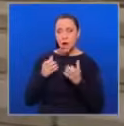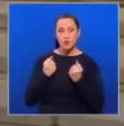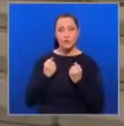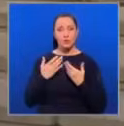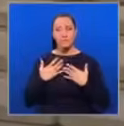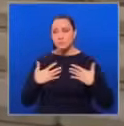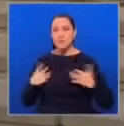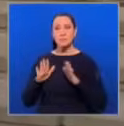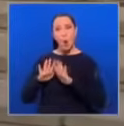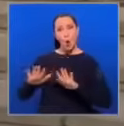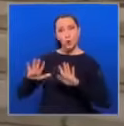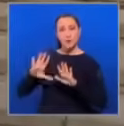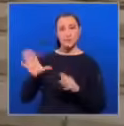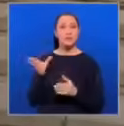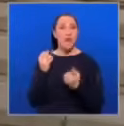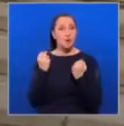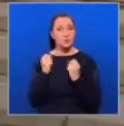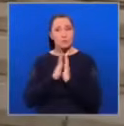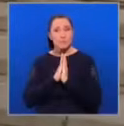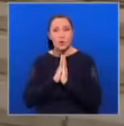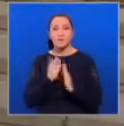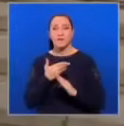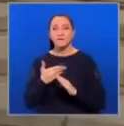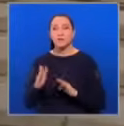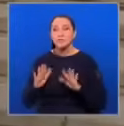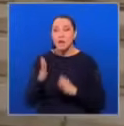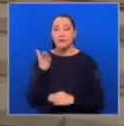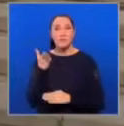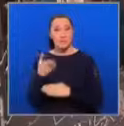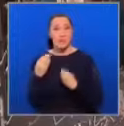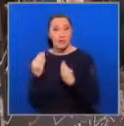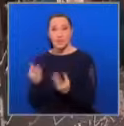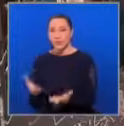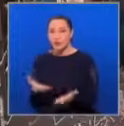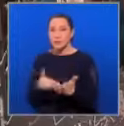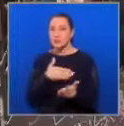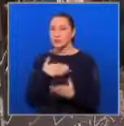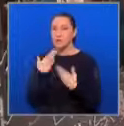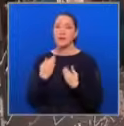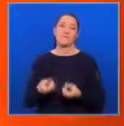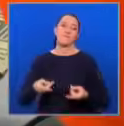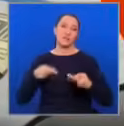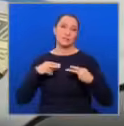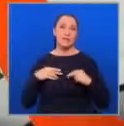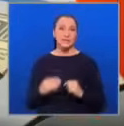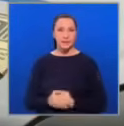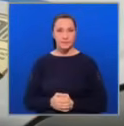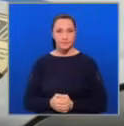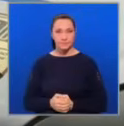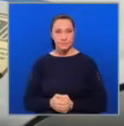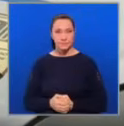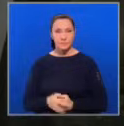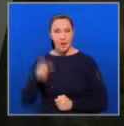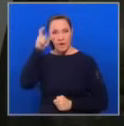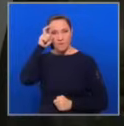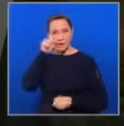сме орисани за цял живот моля ви вече някакви права ни дайте за да има възмездие